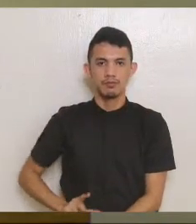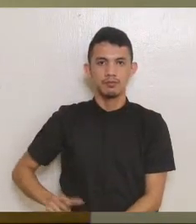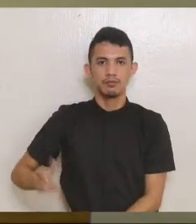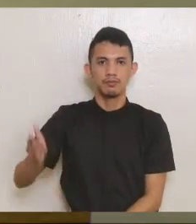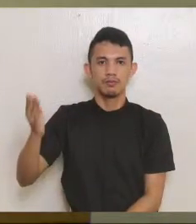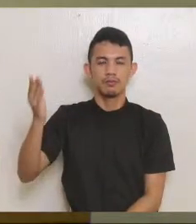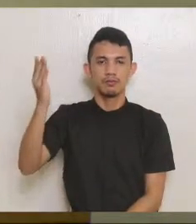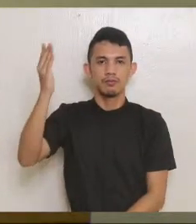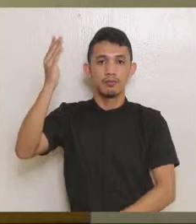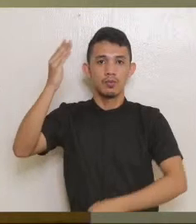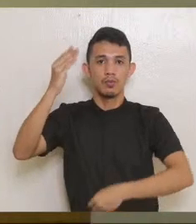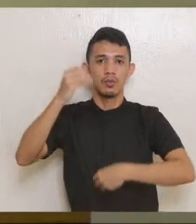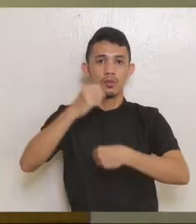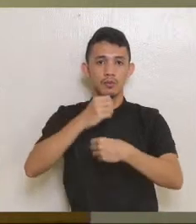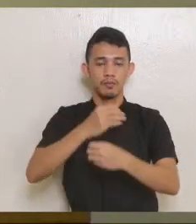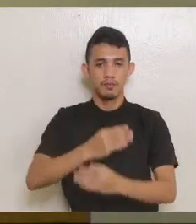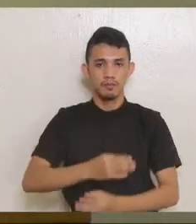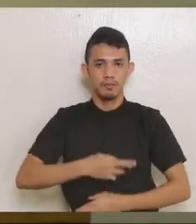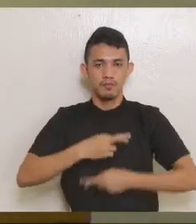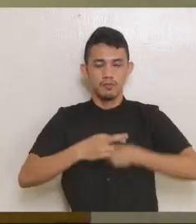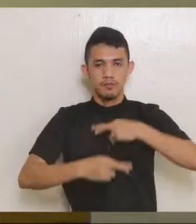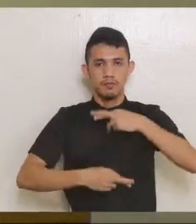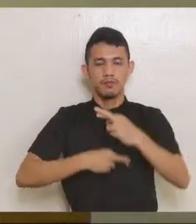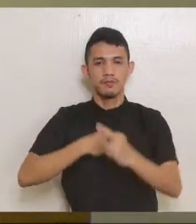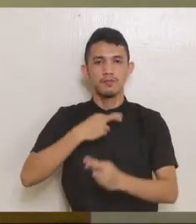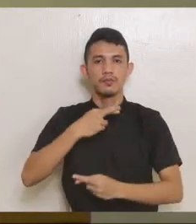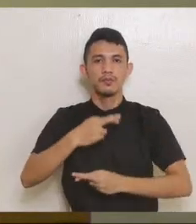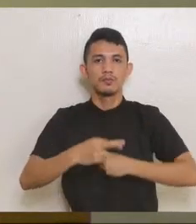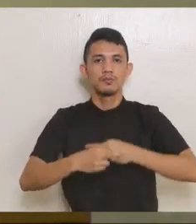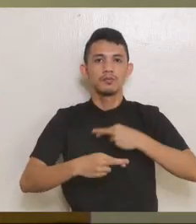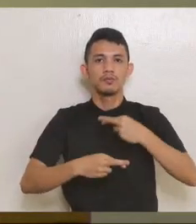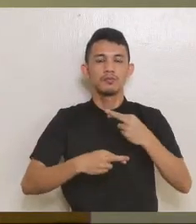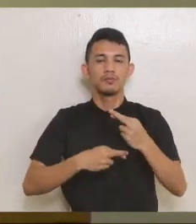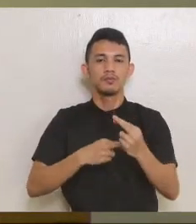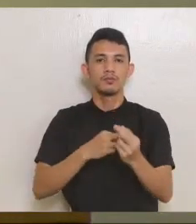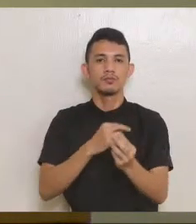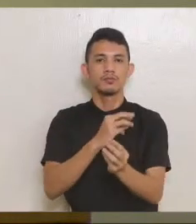ug maglipay ang Ginoo diya sa iyang mga